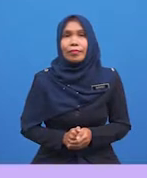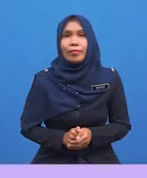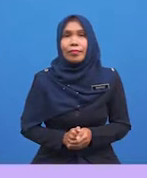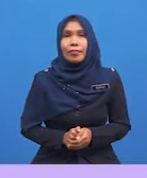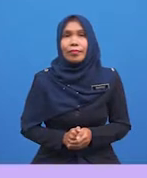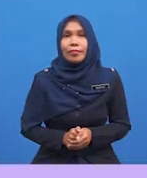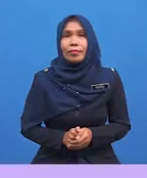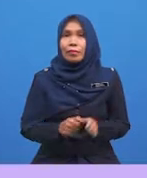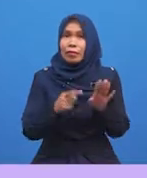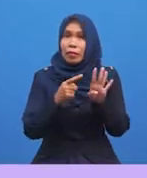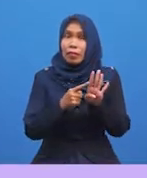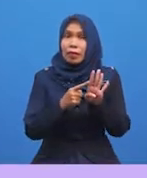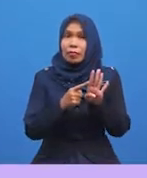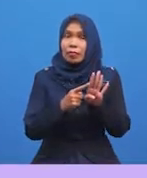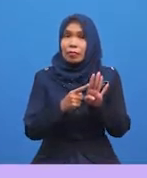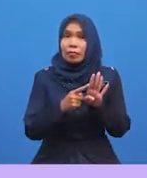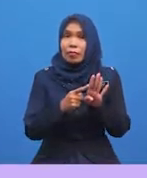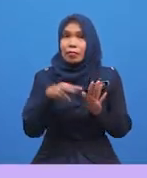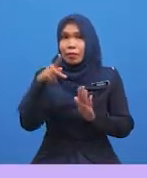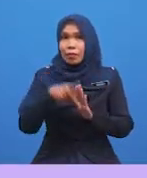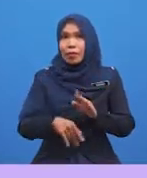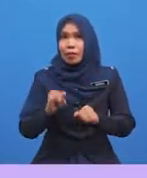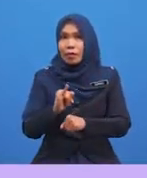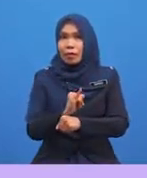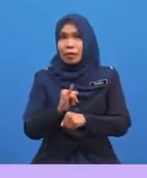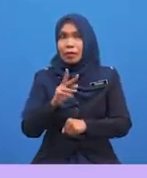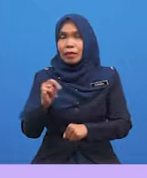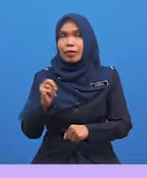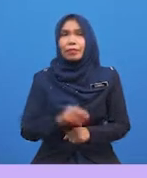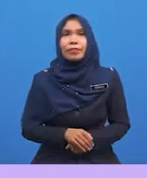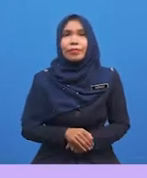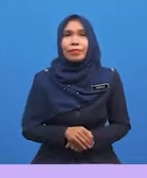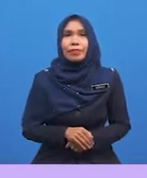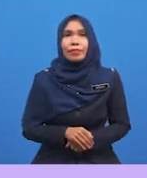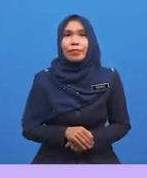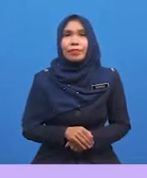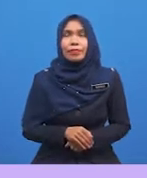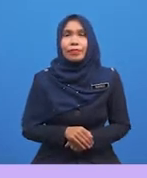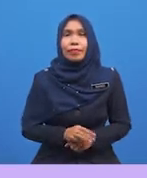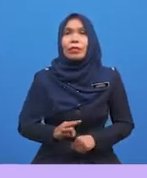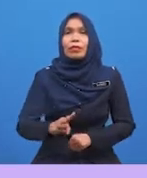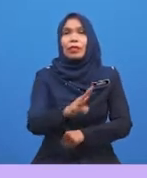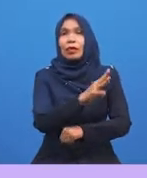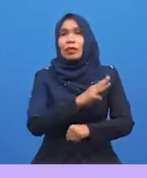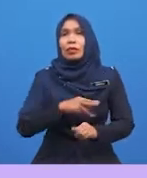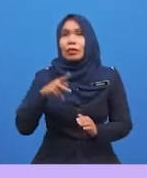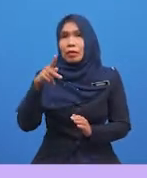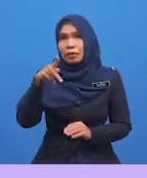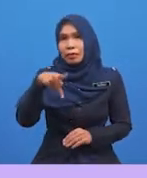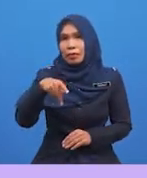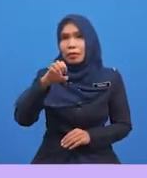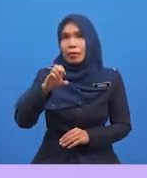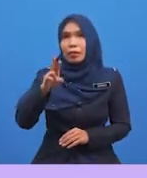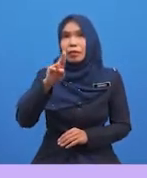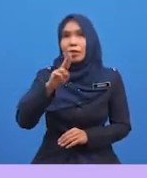Selanjutnya ialah faktor ekonomi perindustrian. Perindustrian ialah kawasan perkilangan yang